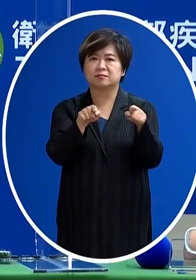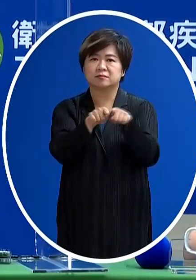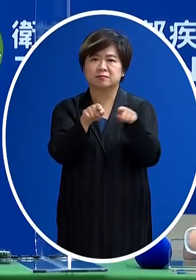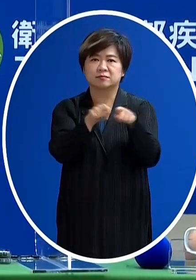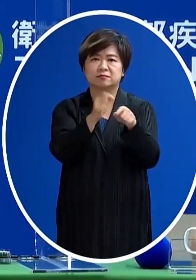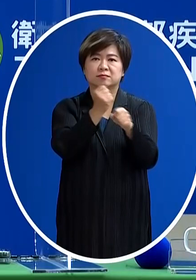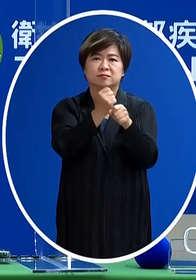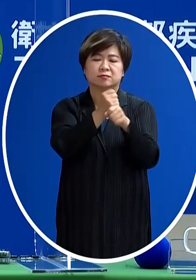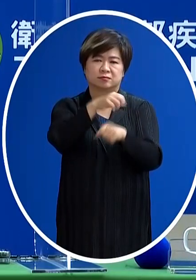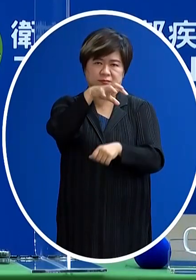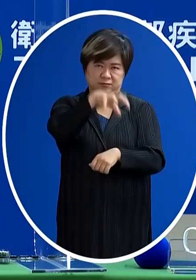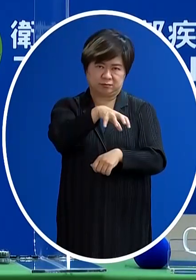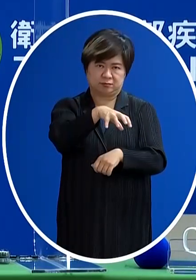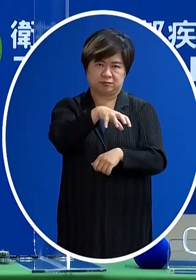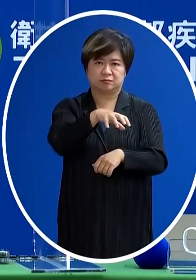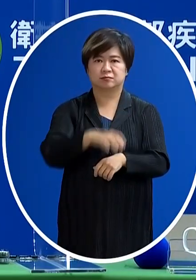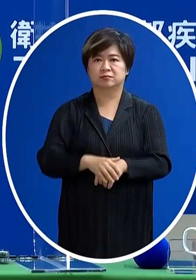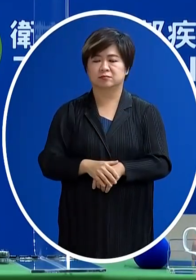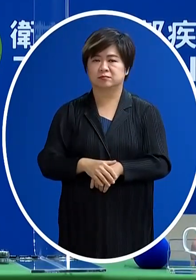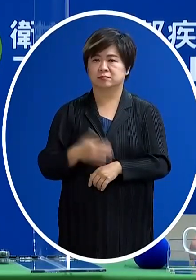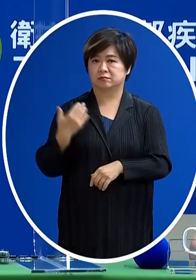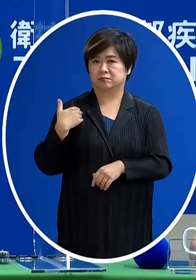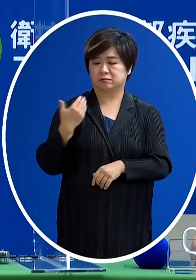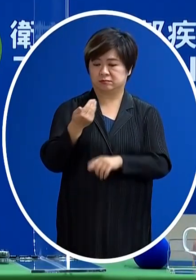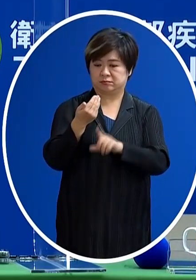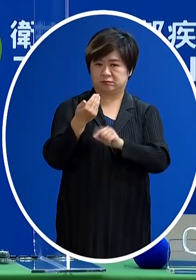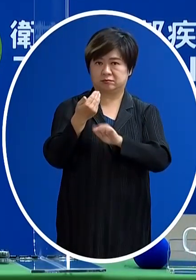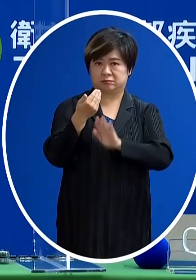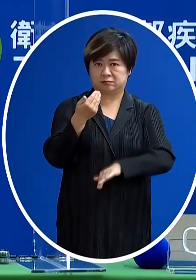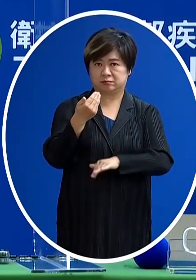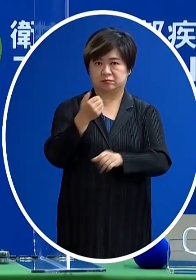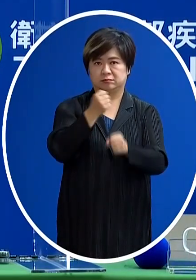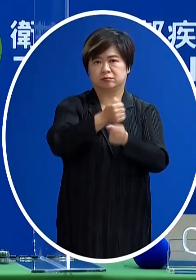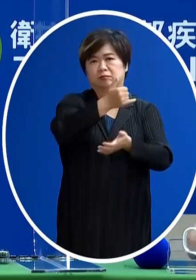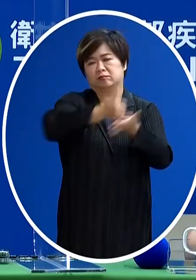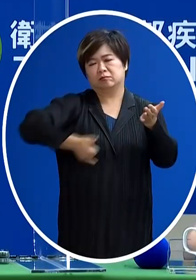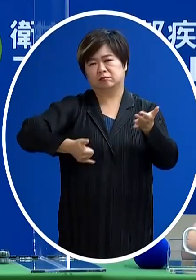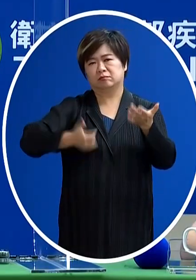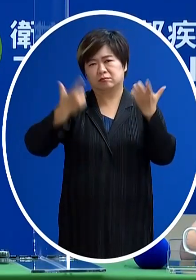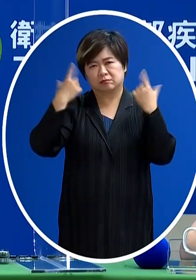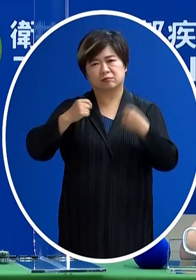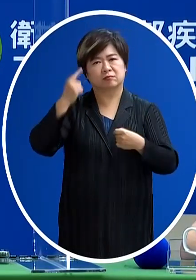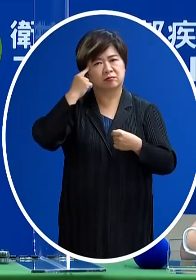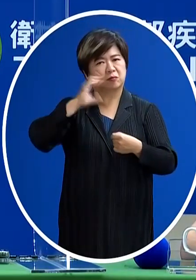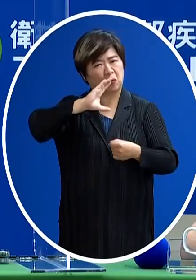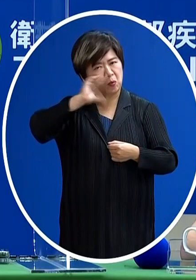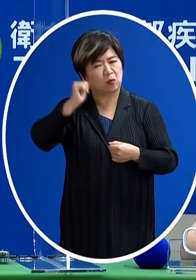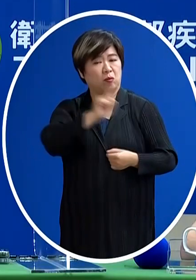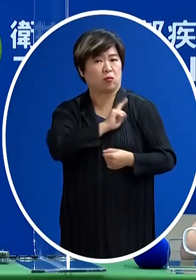职场。那他其实在9月底的时候已经离职，因为他准备要返国，